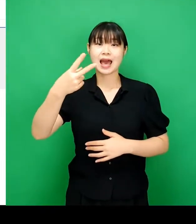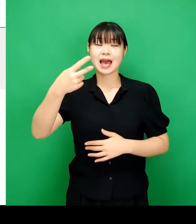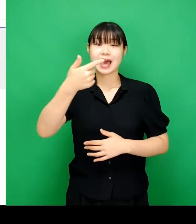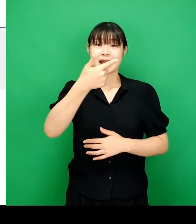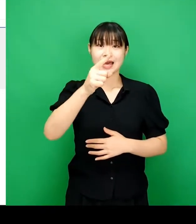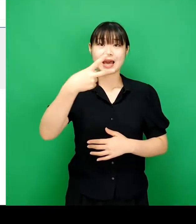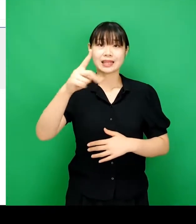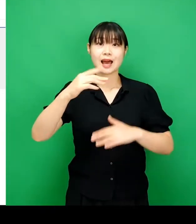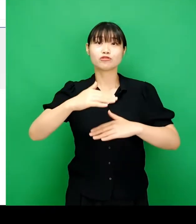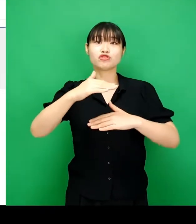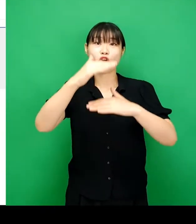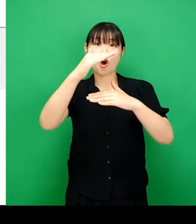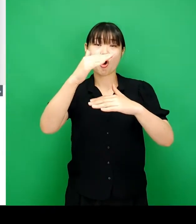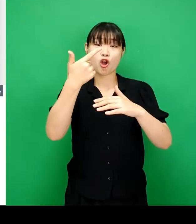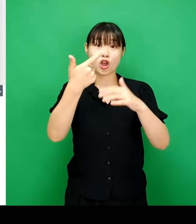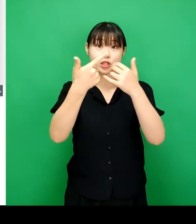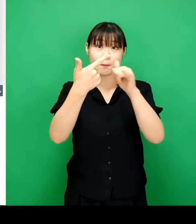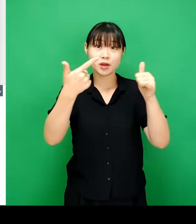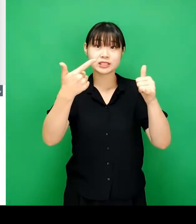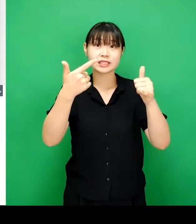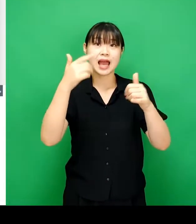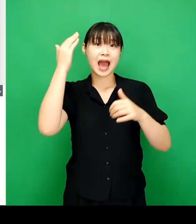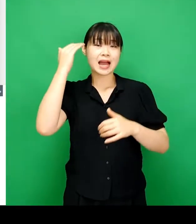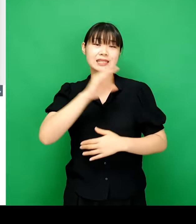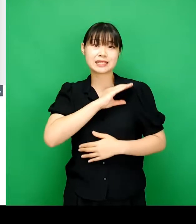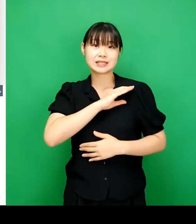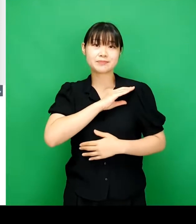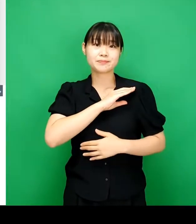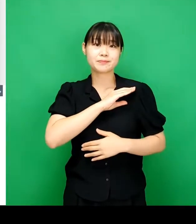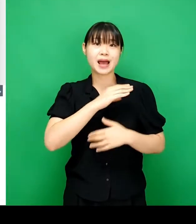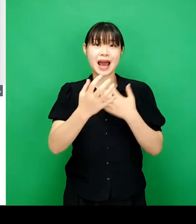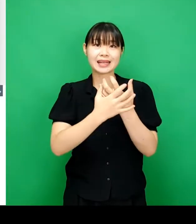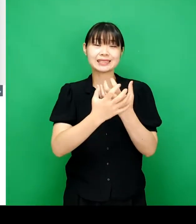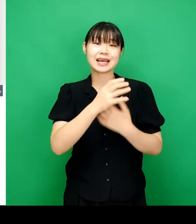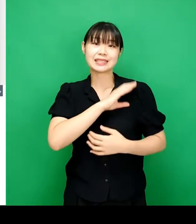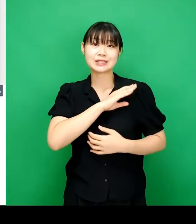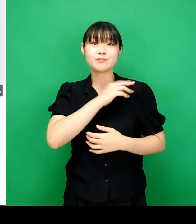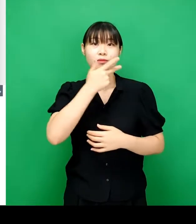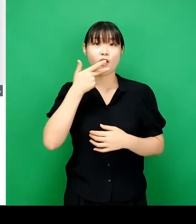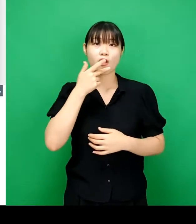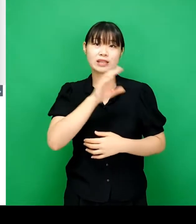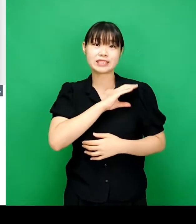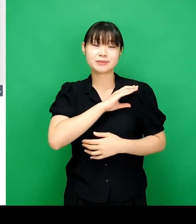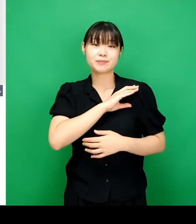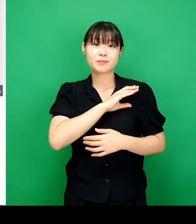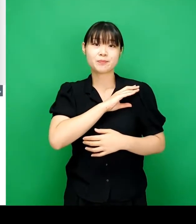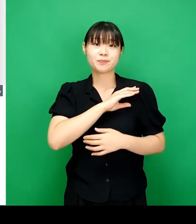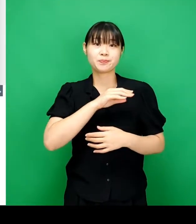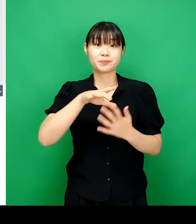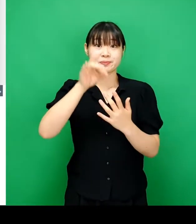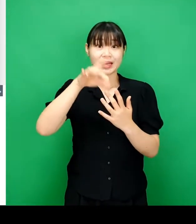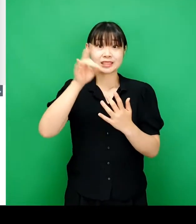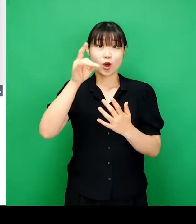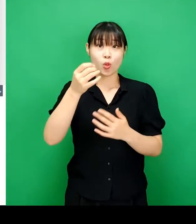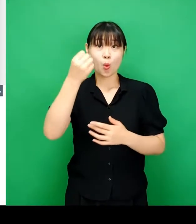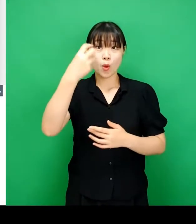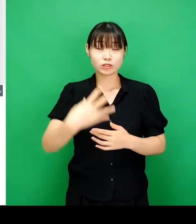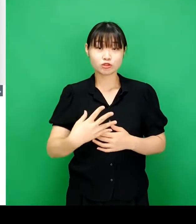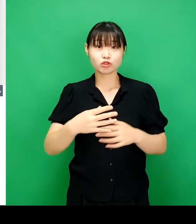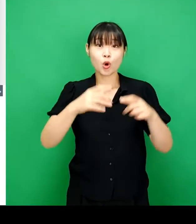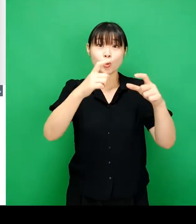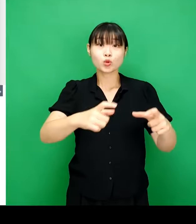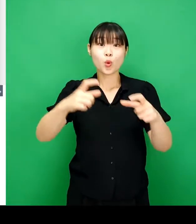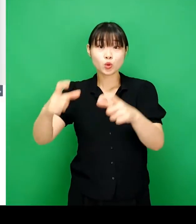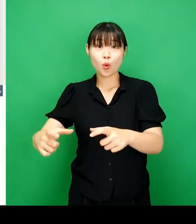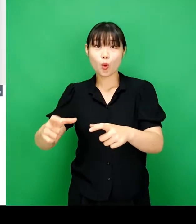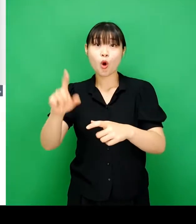한 페이지에 6명씩 사진과 한글 이름, 한자 이름, 영문 이름, 당선 횟수, 소속